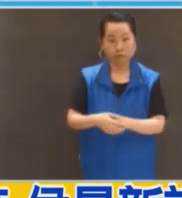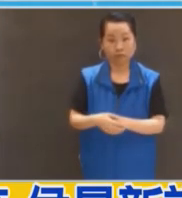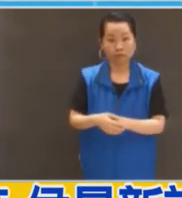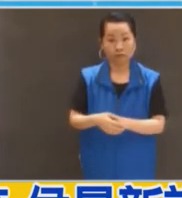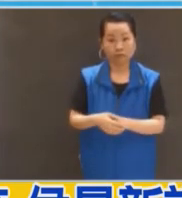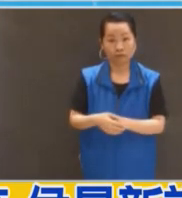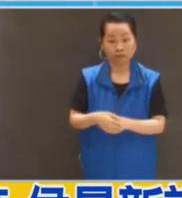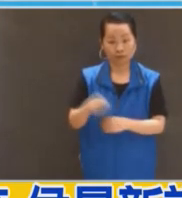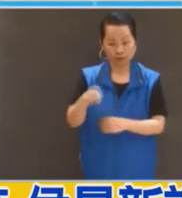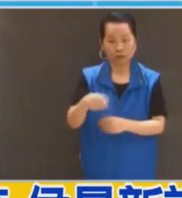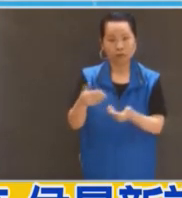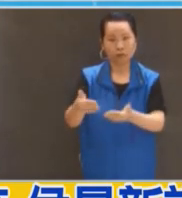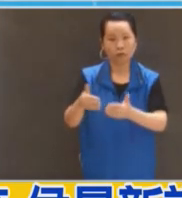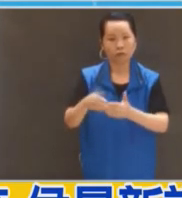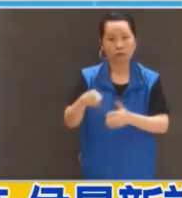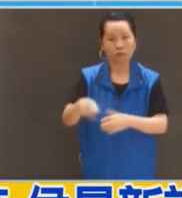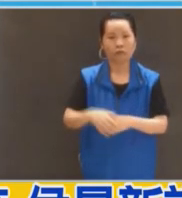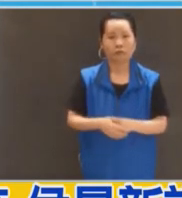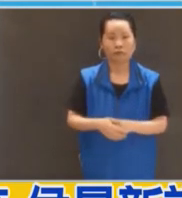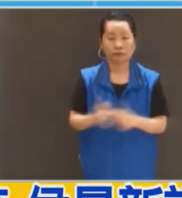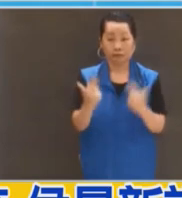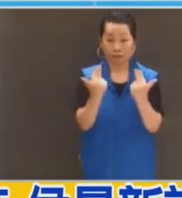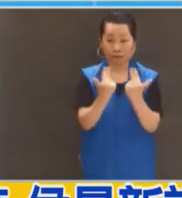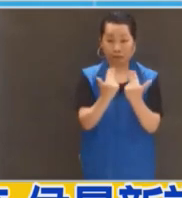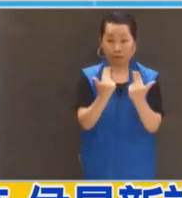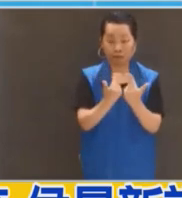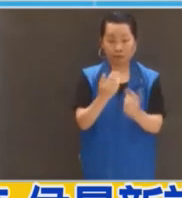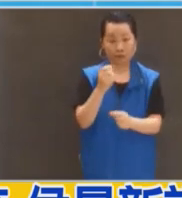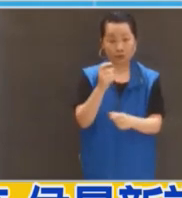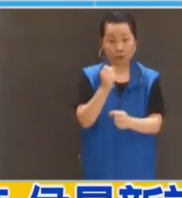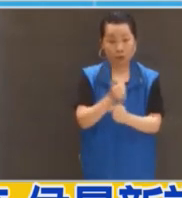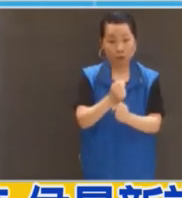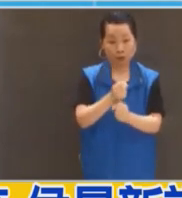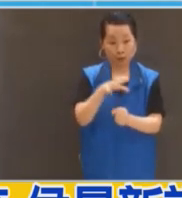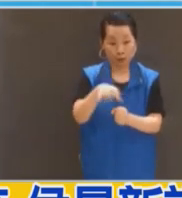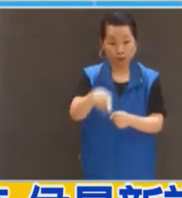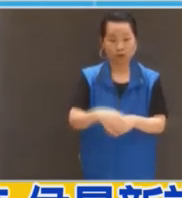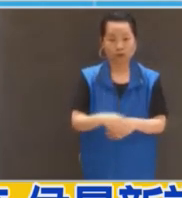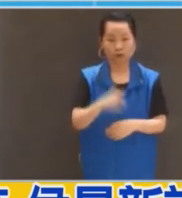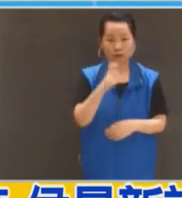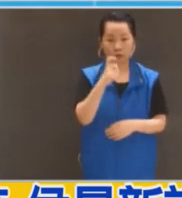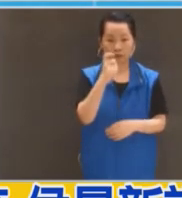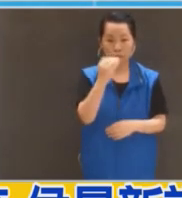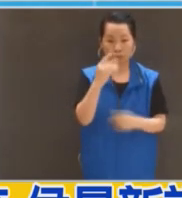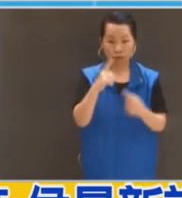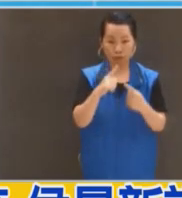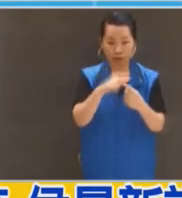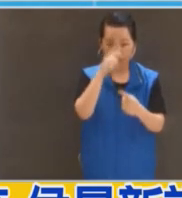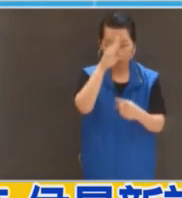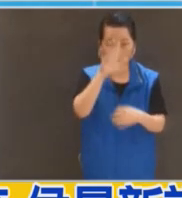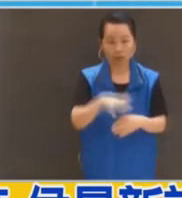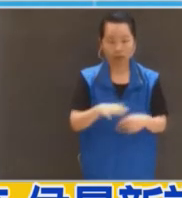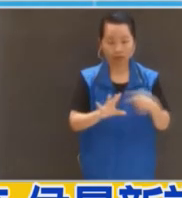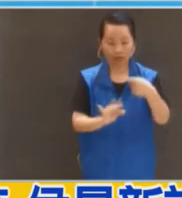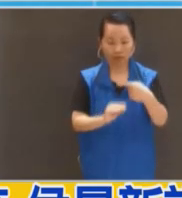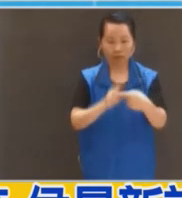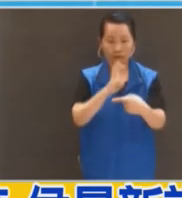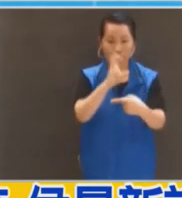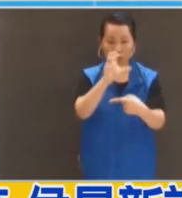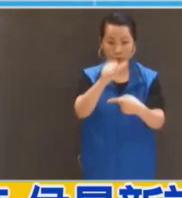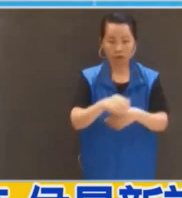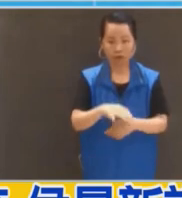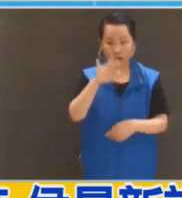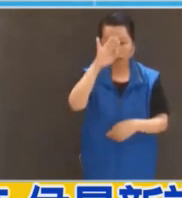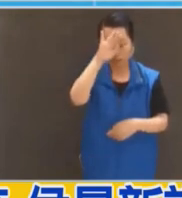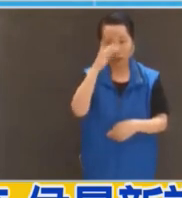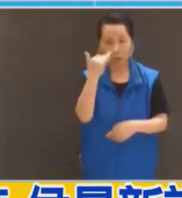播的最重要，所以新北市在这个职场里面这一次有19人，占了35%。那部分感染源